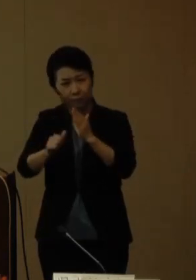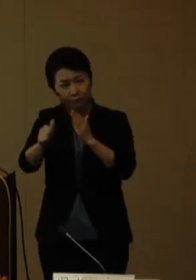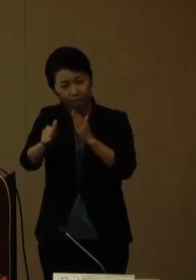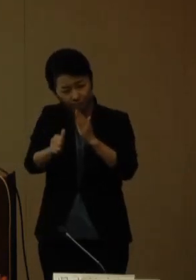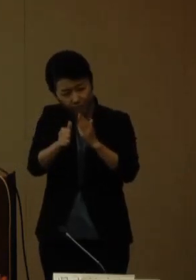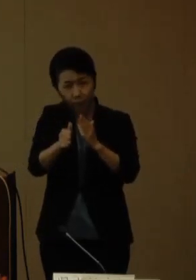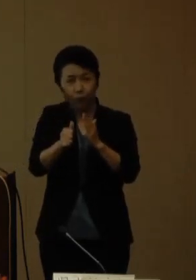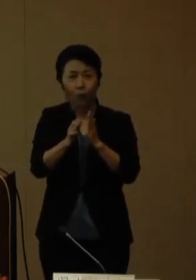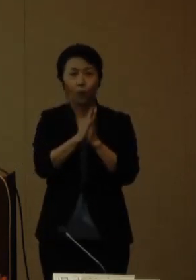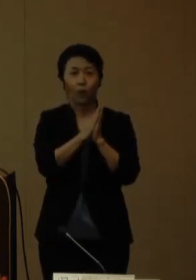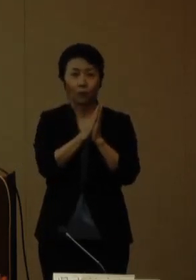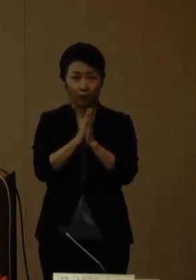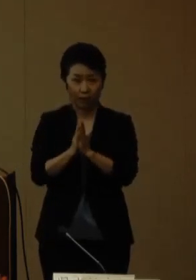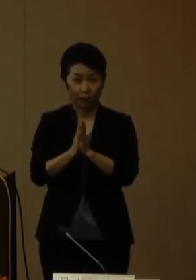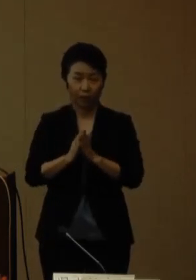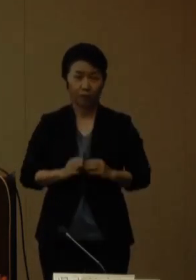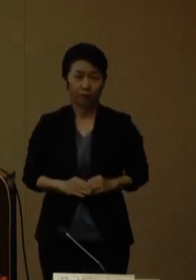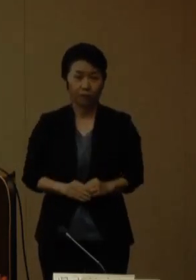たします。